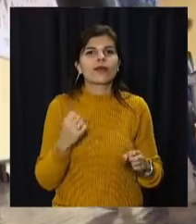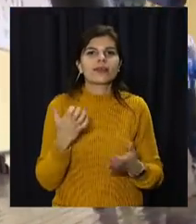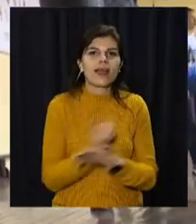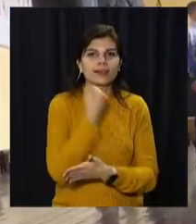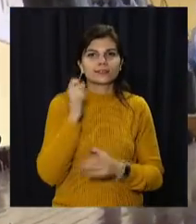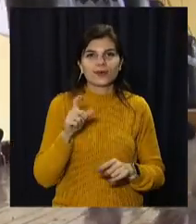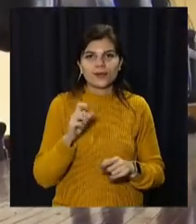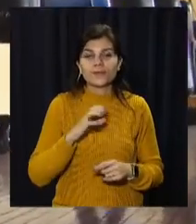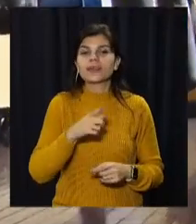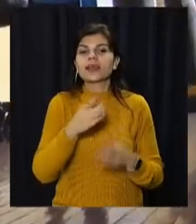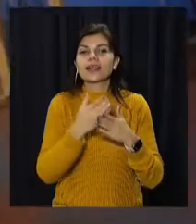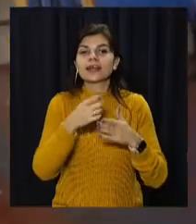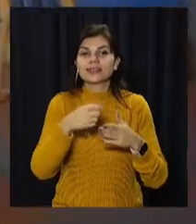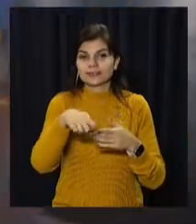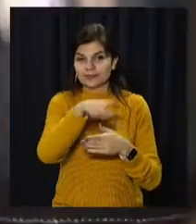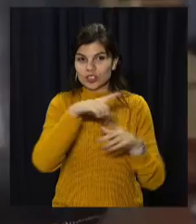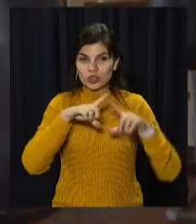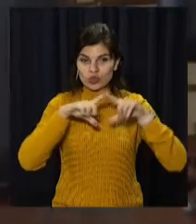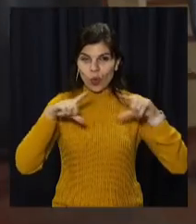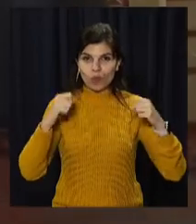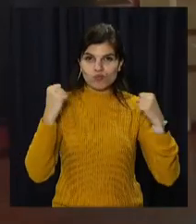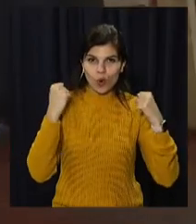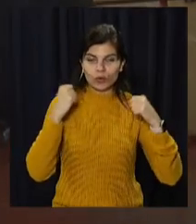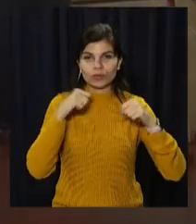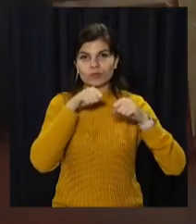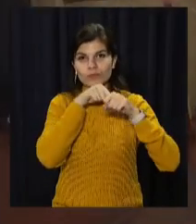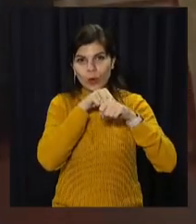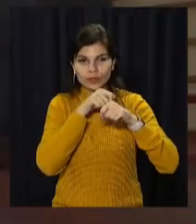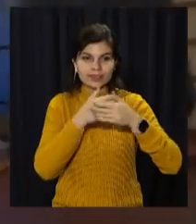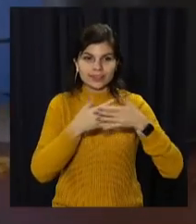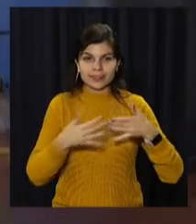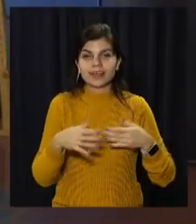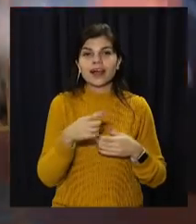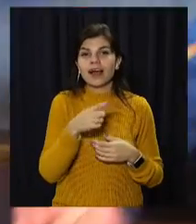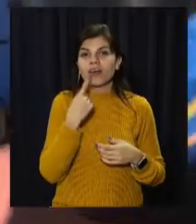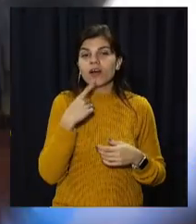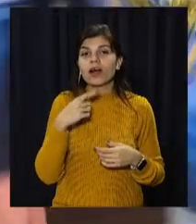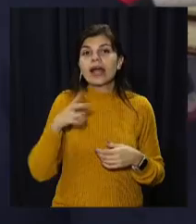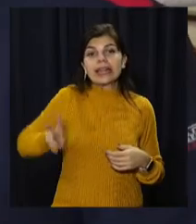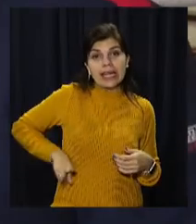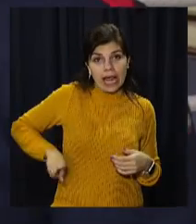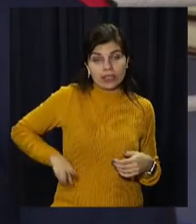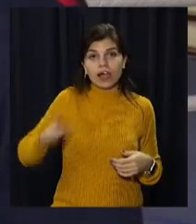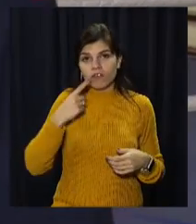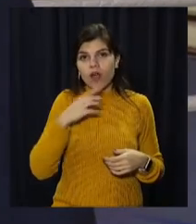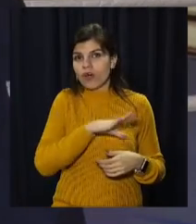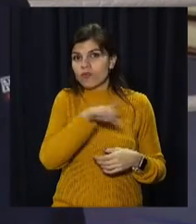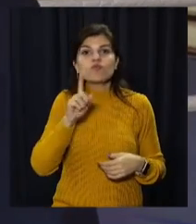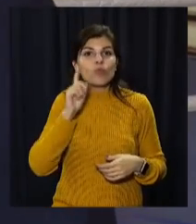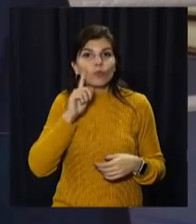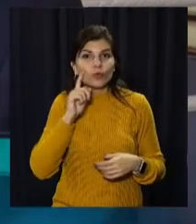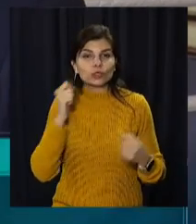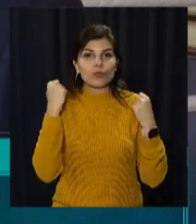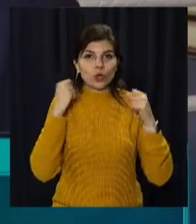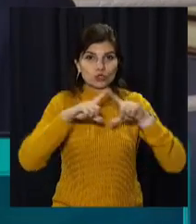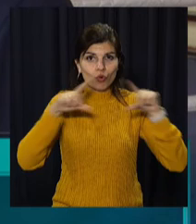боксу і єдиноборств. Вони на правильному шляху, каже директор закладу Олександр Багацький. Наша дитяча юнацька спортивна школа